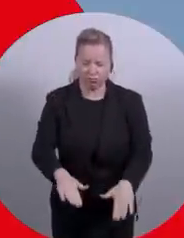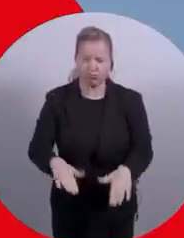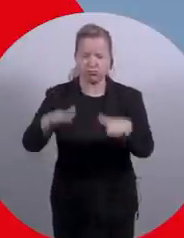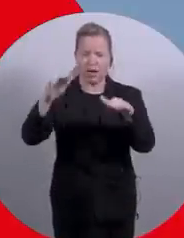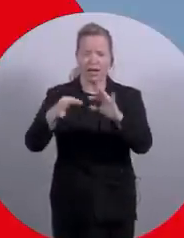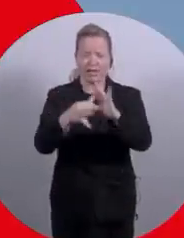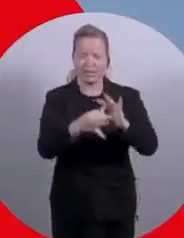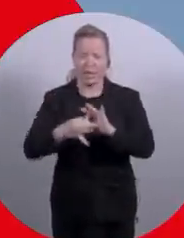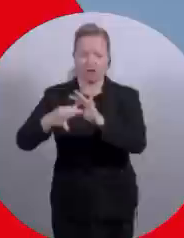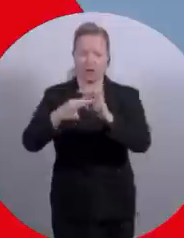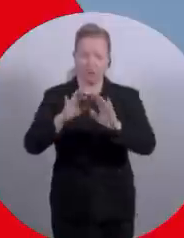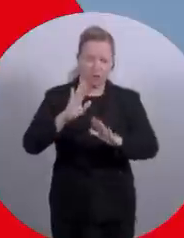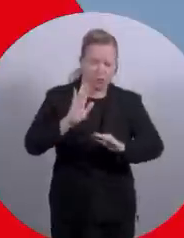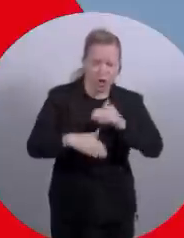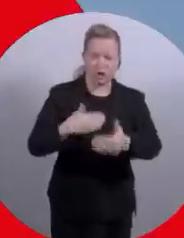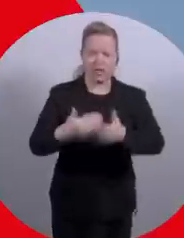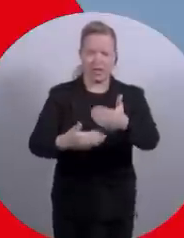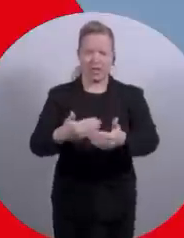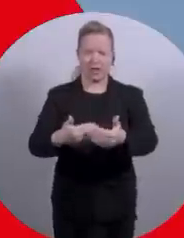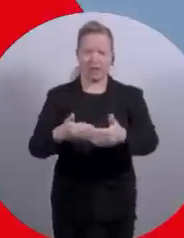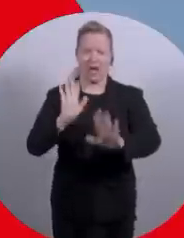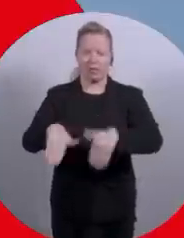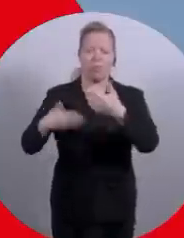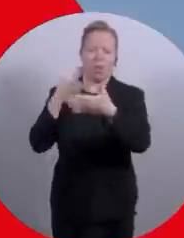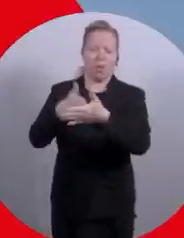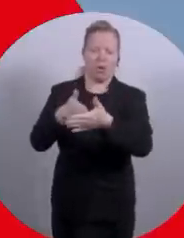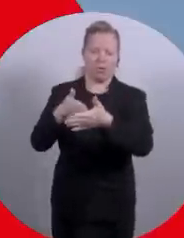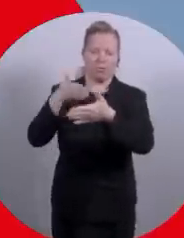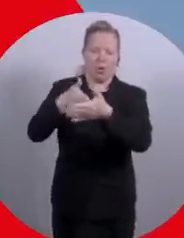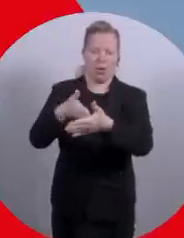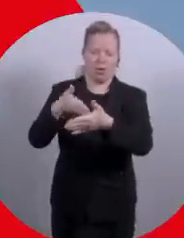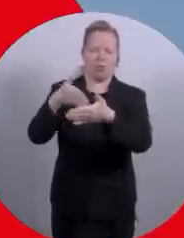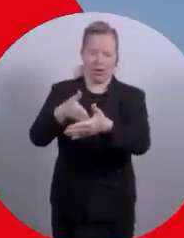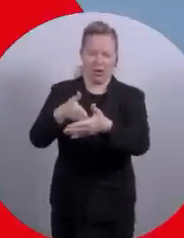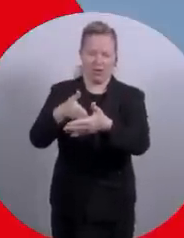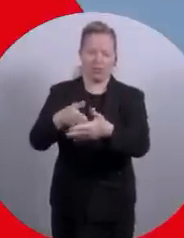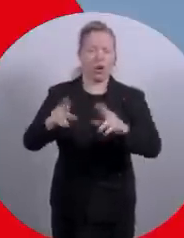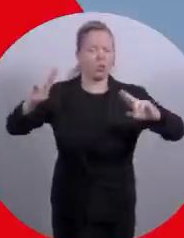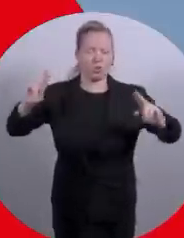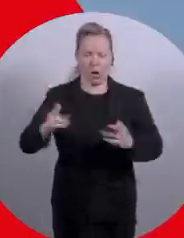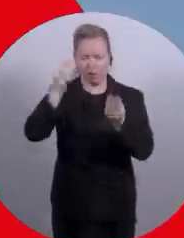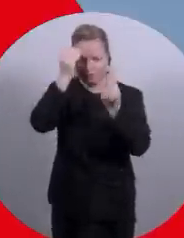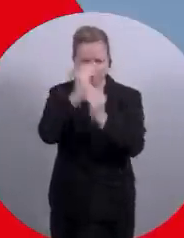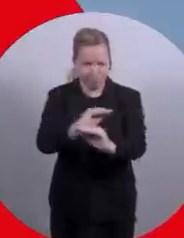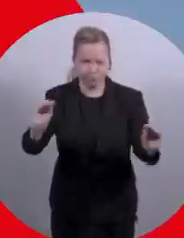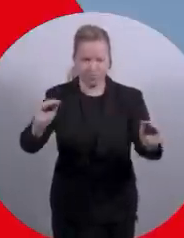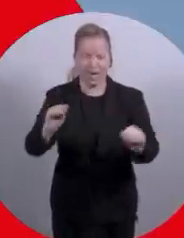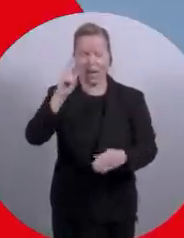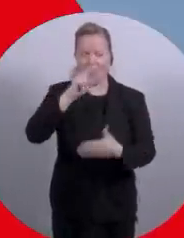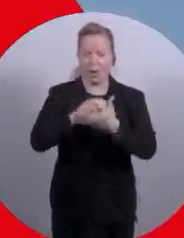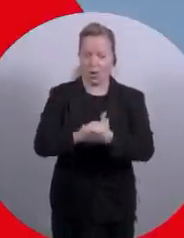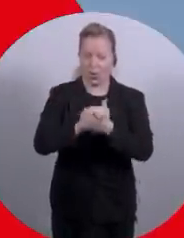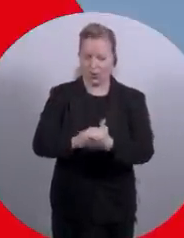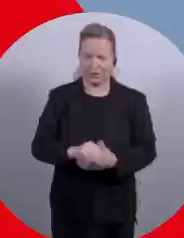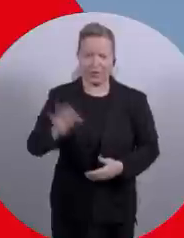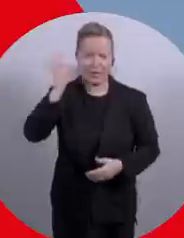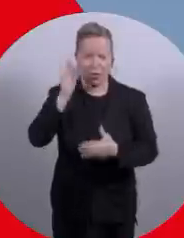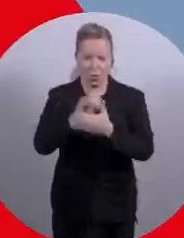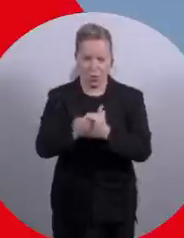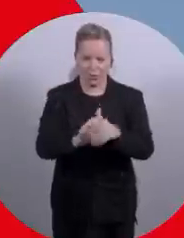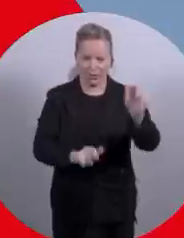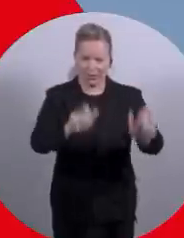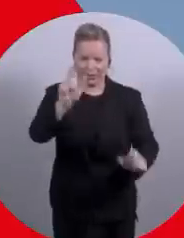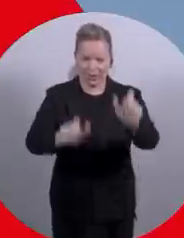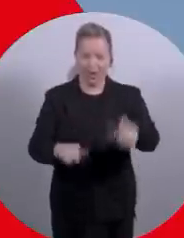insgesamt blockiert kurzum Liebe genosseninnen und genossen wir haben heute mehr denn je als